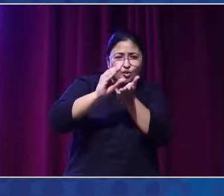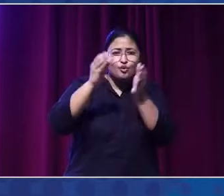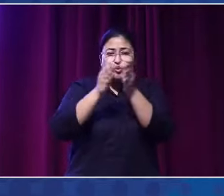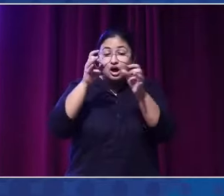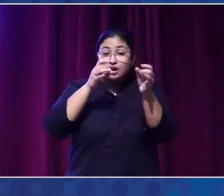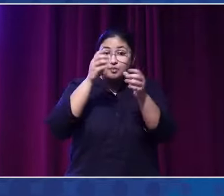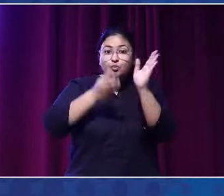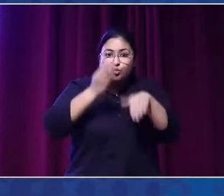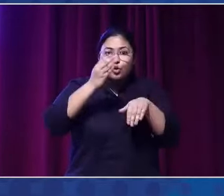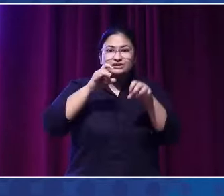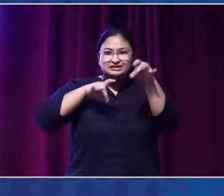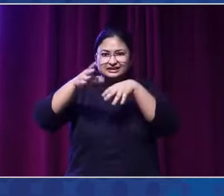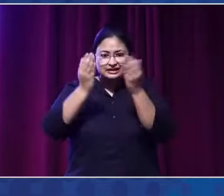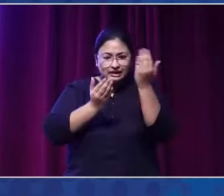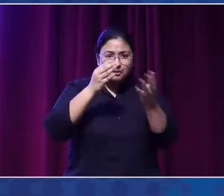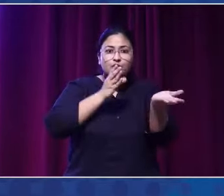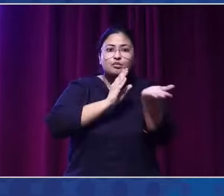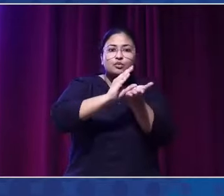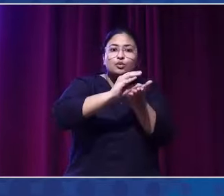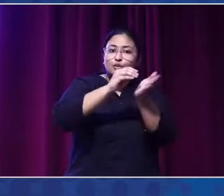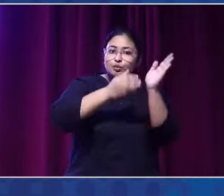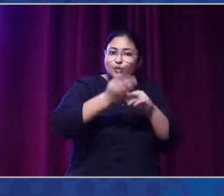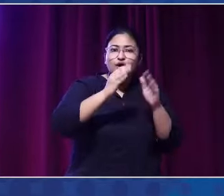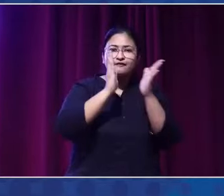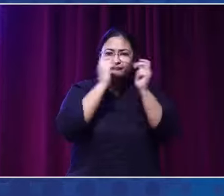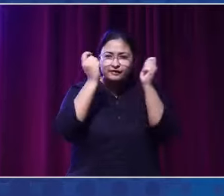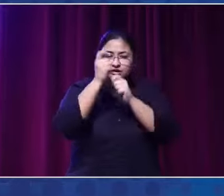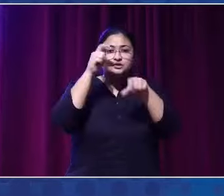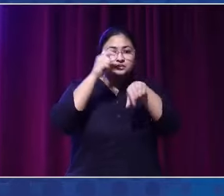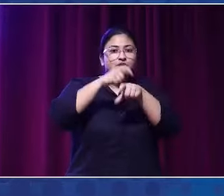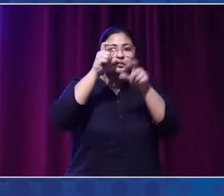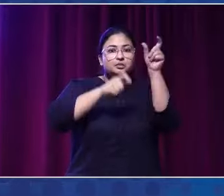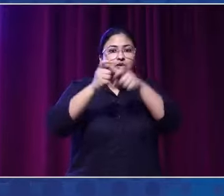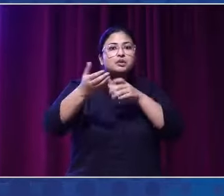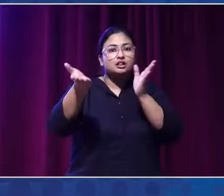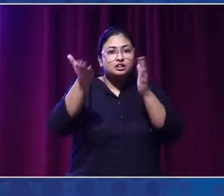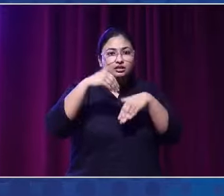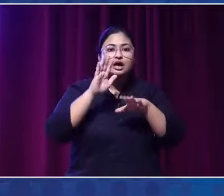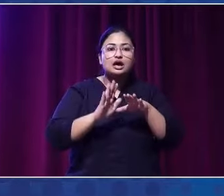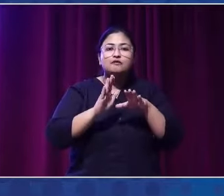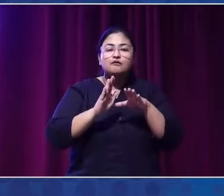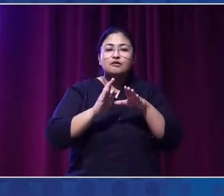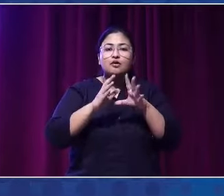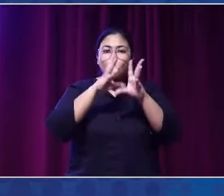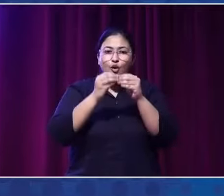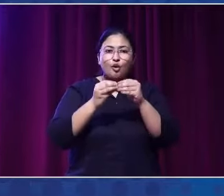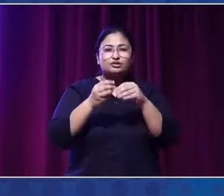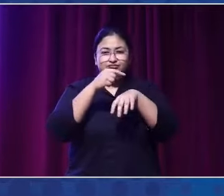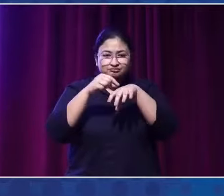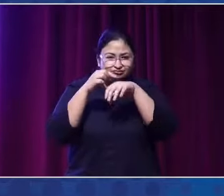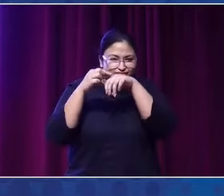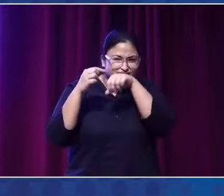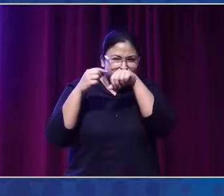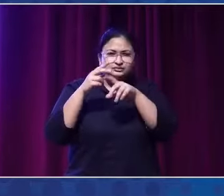ज्यादा पार्टिसिपेशन हो रहा है. फेस्टिवल में हो रहा है. पैसे पकड़े जा रहे हैं, वो नहीं खिल जा रहा. देखिए ड्रग्स का क्या हुआ.